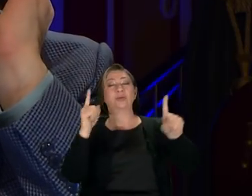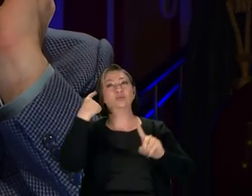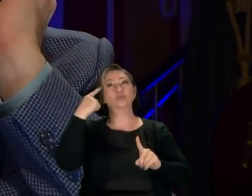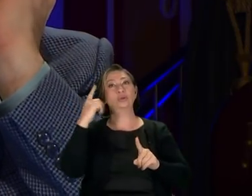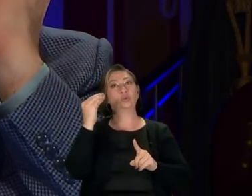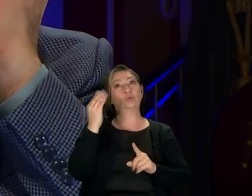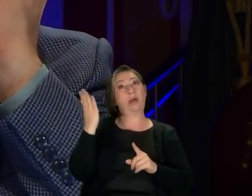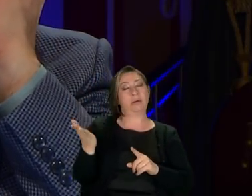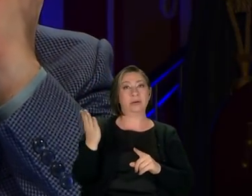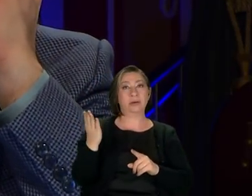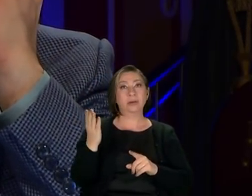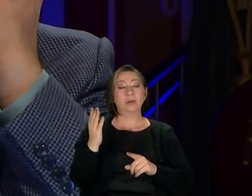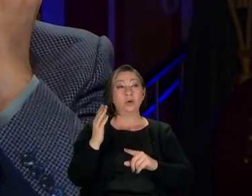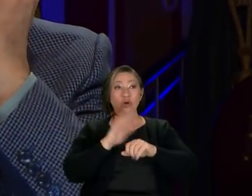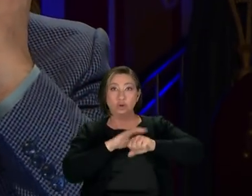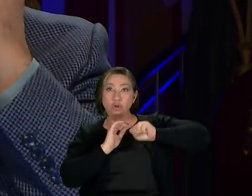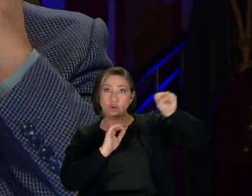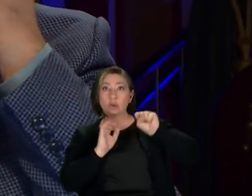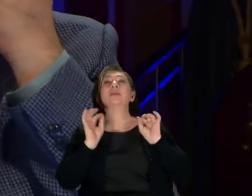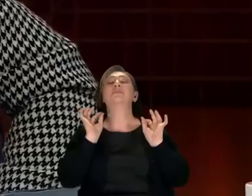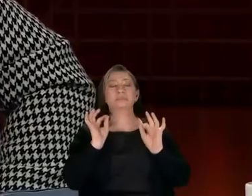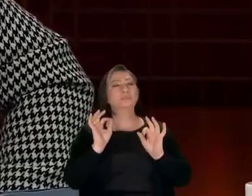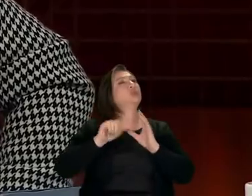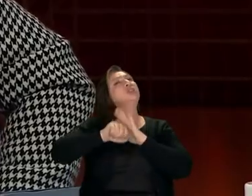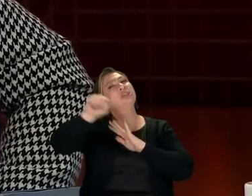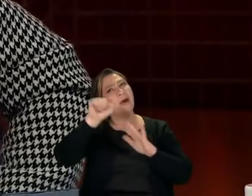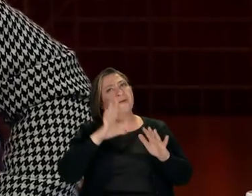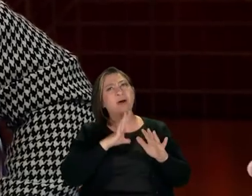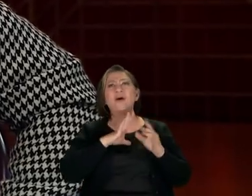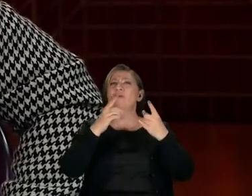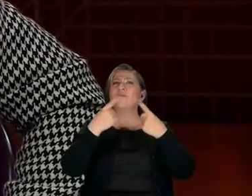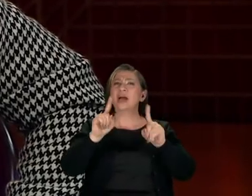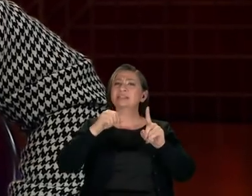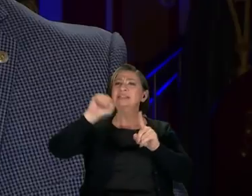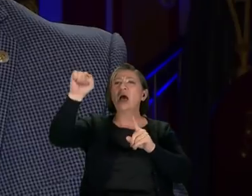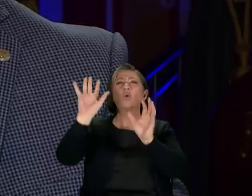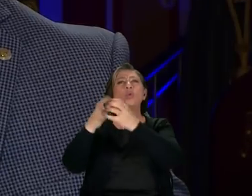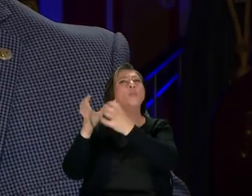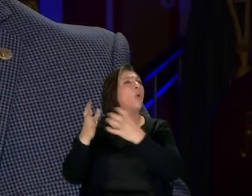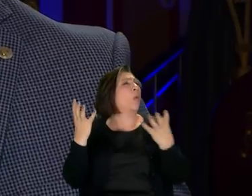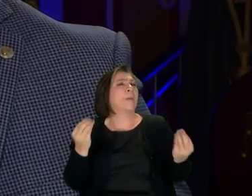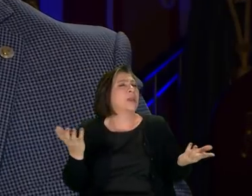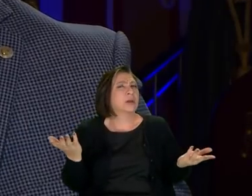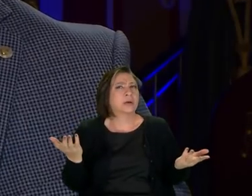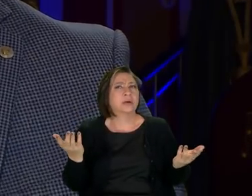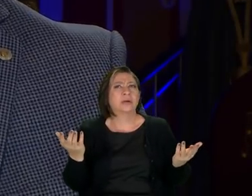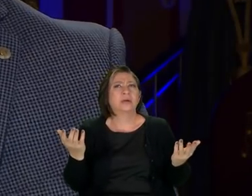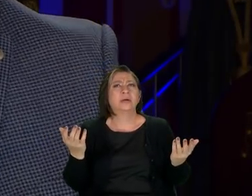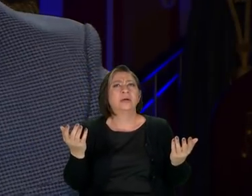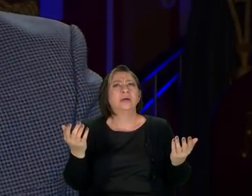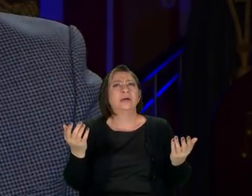Yani bu sol herhalde. Tabii. Sağ da var işlerinde. Yani farklı sağ gruplar da olabiliyor.